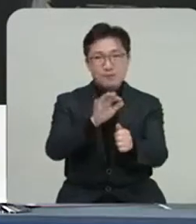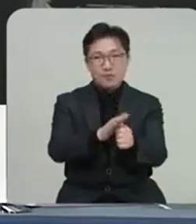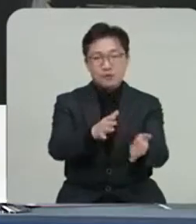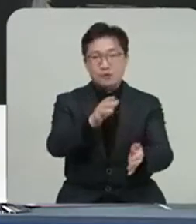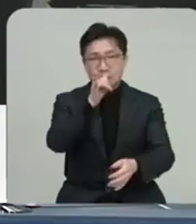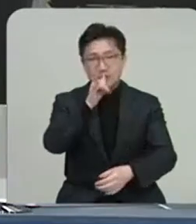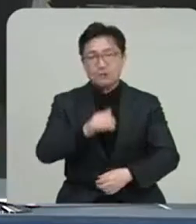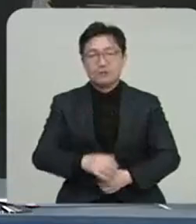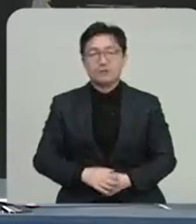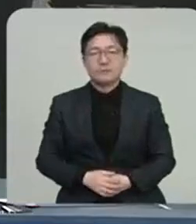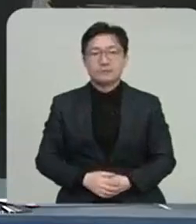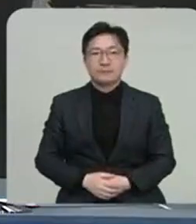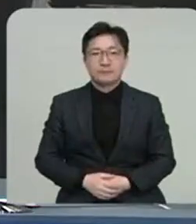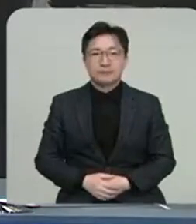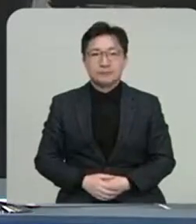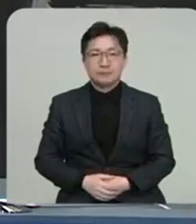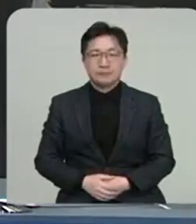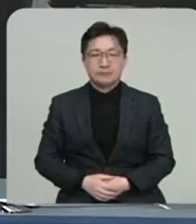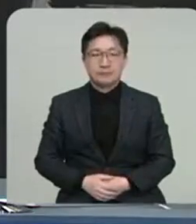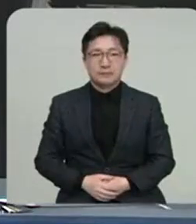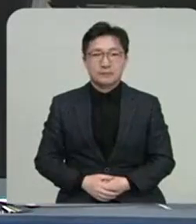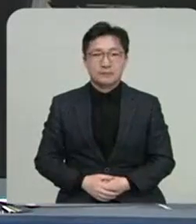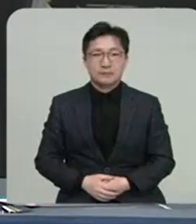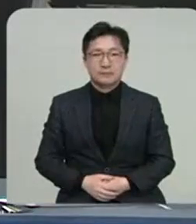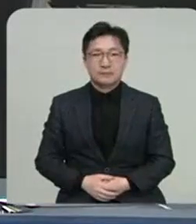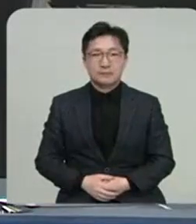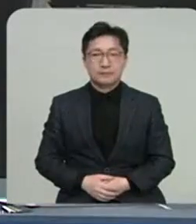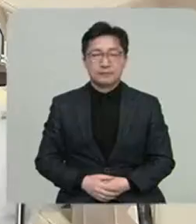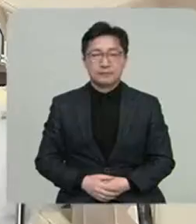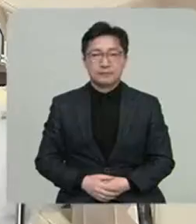했습니다. 박운 기자의 보도입니다.